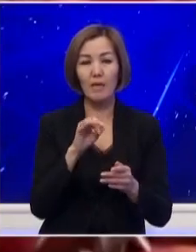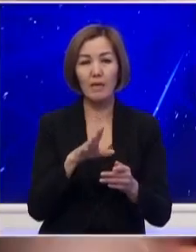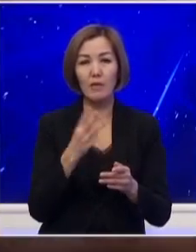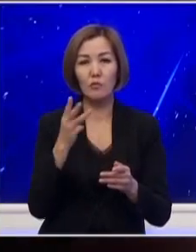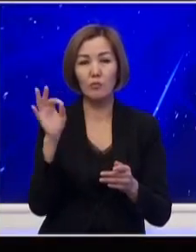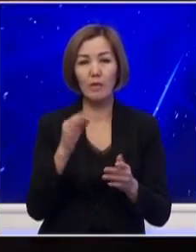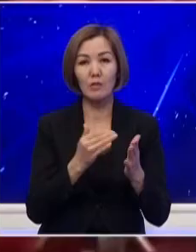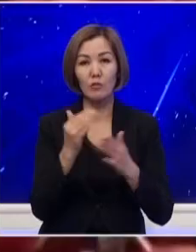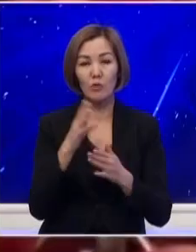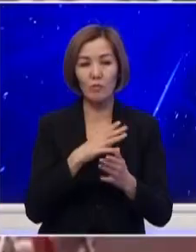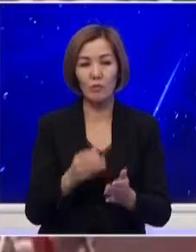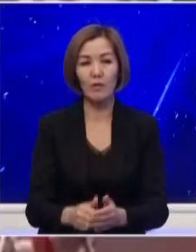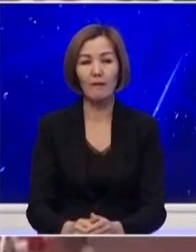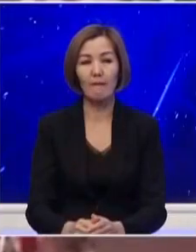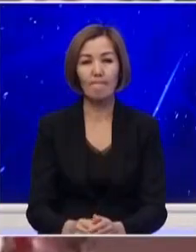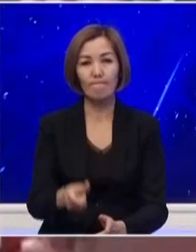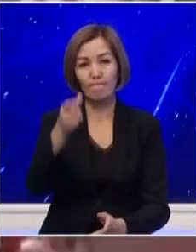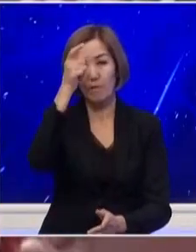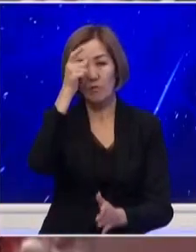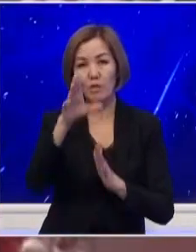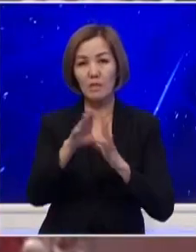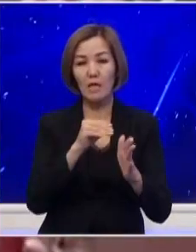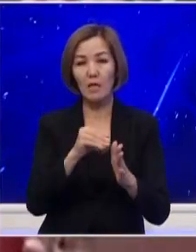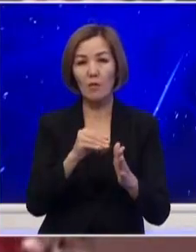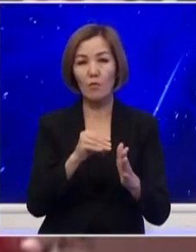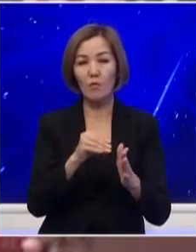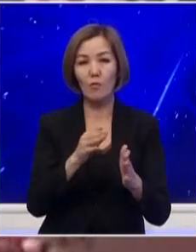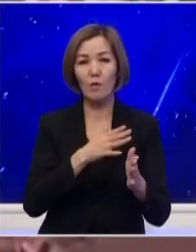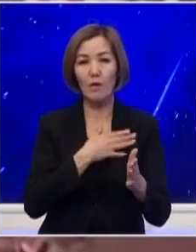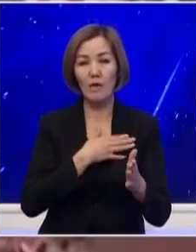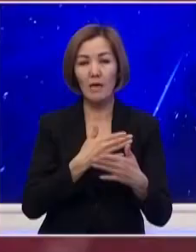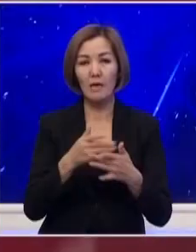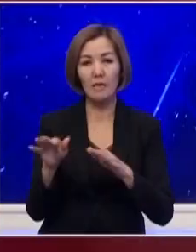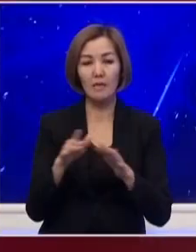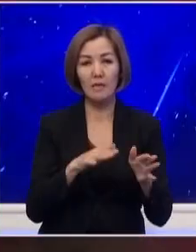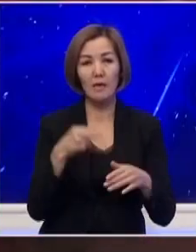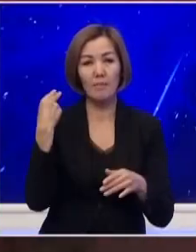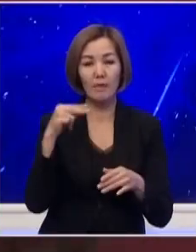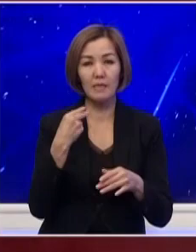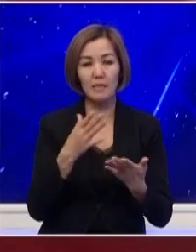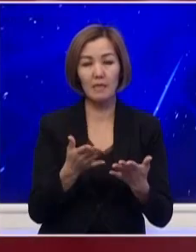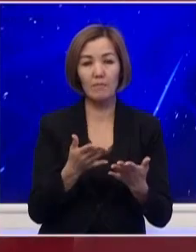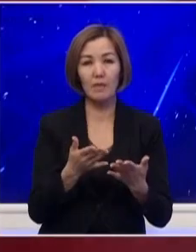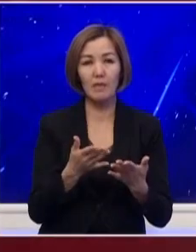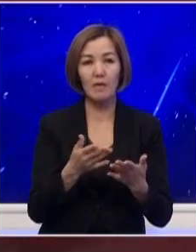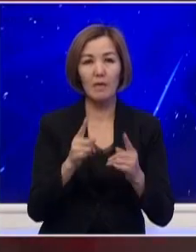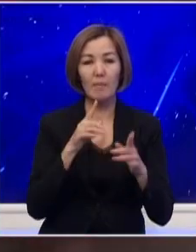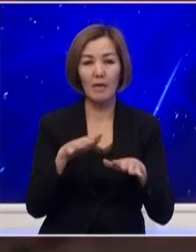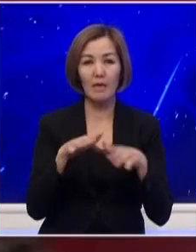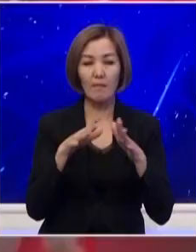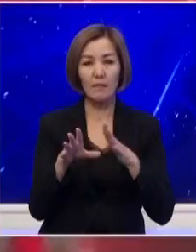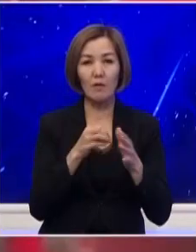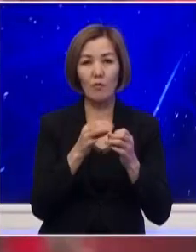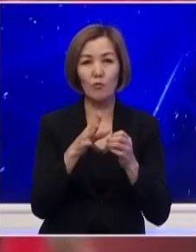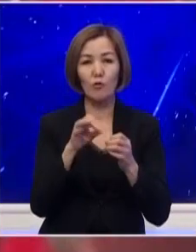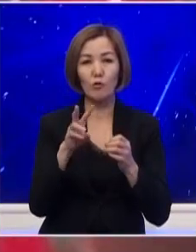3%-дан сәл жоғары болды. Түркияда сайлау науқаны қарқын алуда. Президент пен парламент сайлауы 14 мамырға жоспарланған.